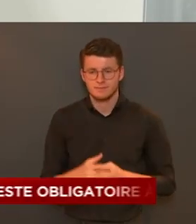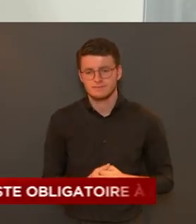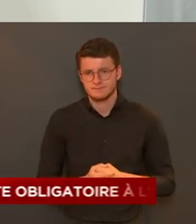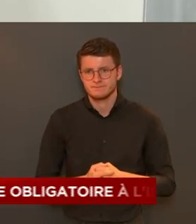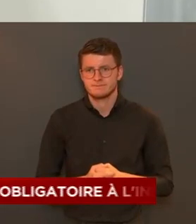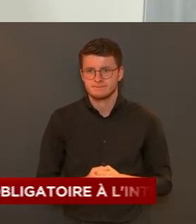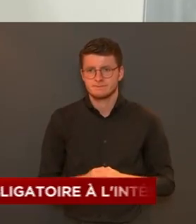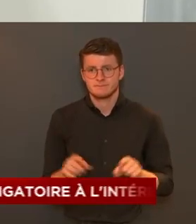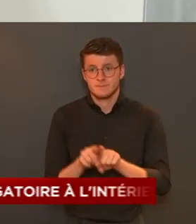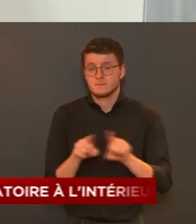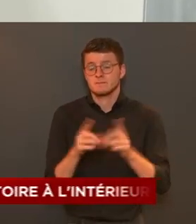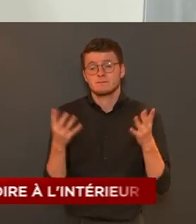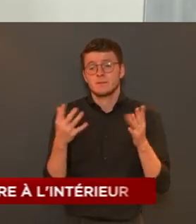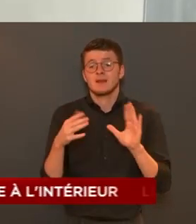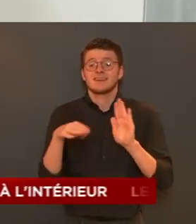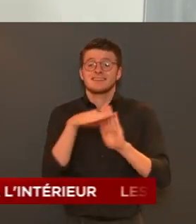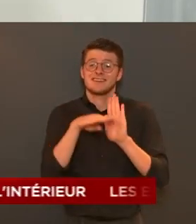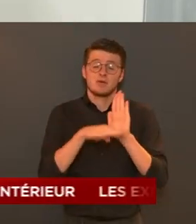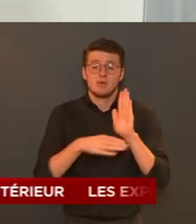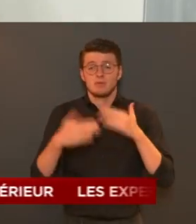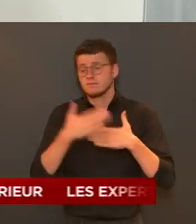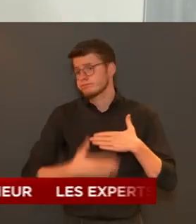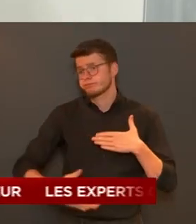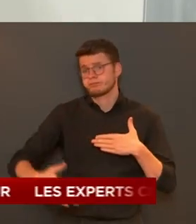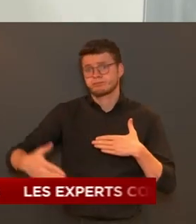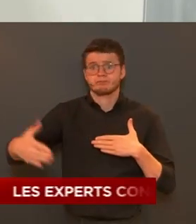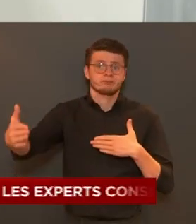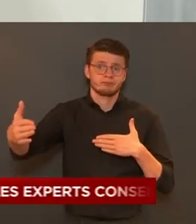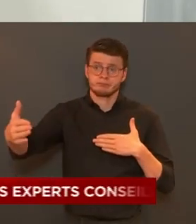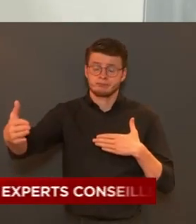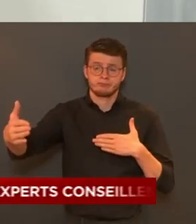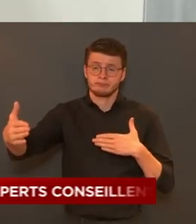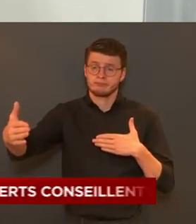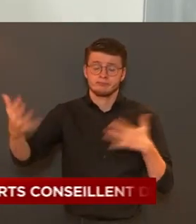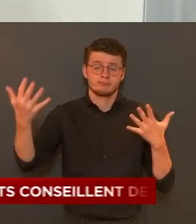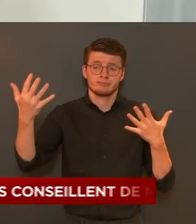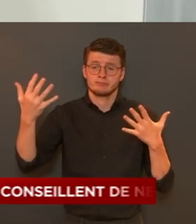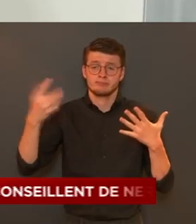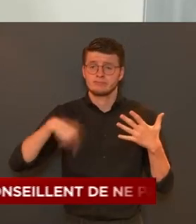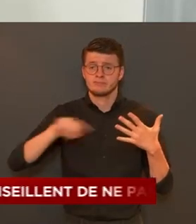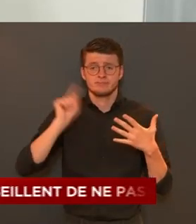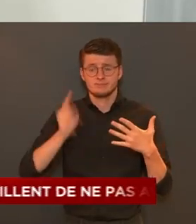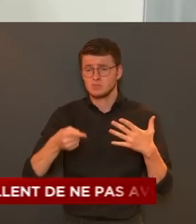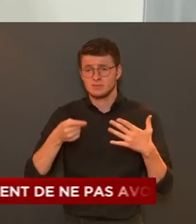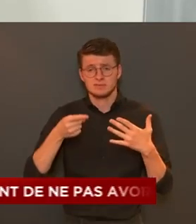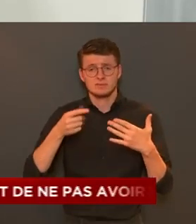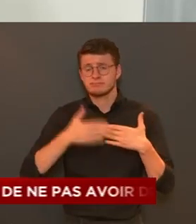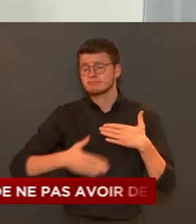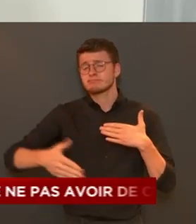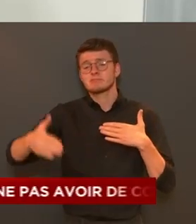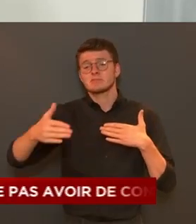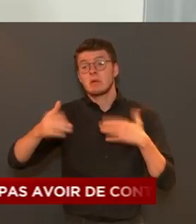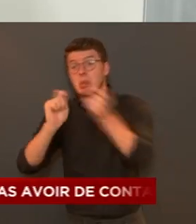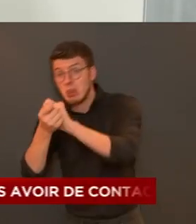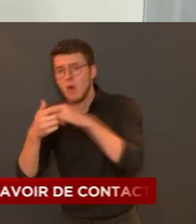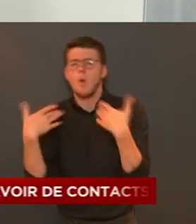il faut bien réfléchir. Est-ce qu'on va fixer des règles qui valent pour toujours